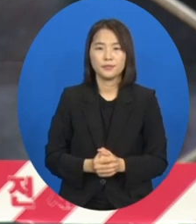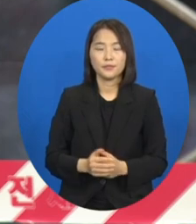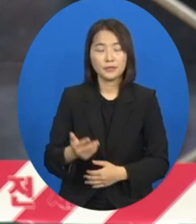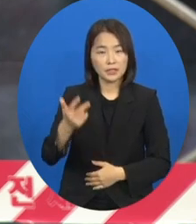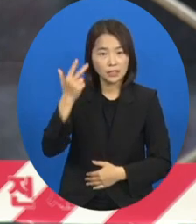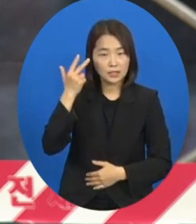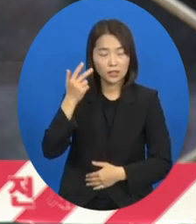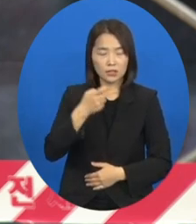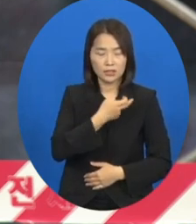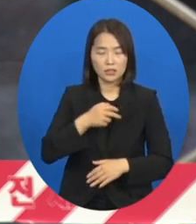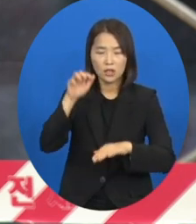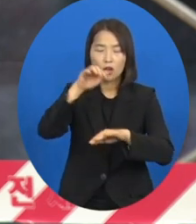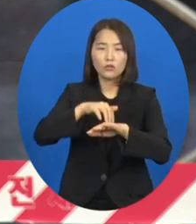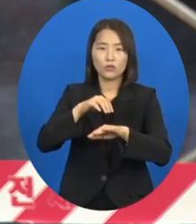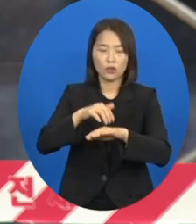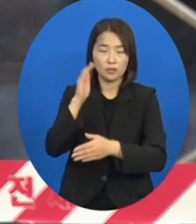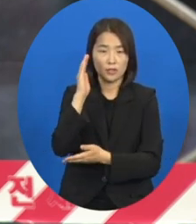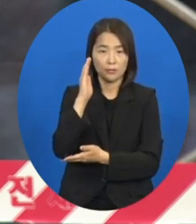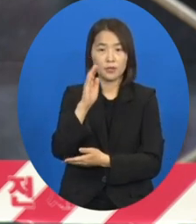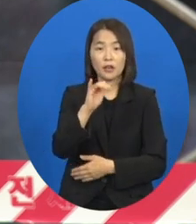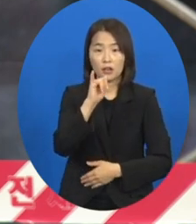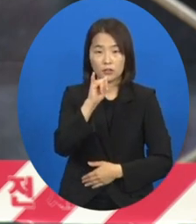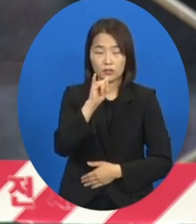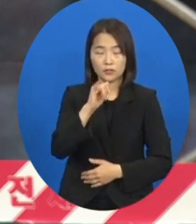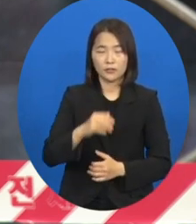제자훈련 세미나가 있었는데 그곳에서